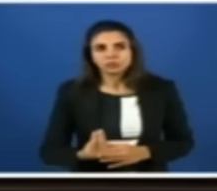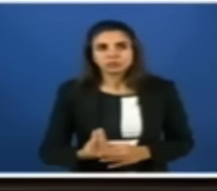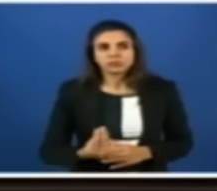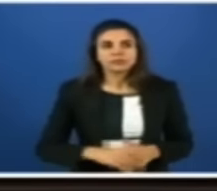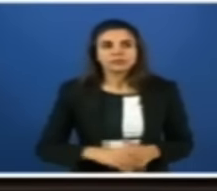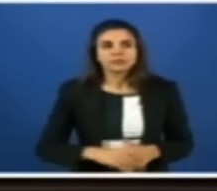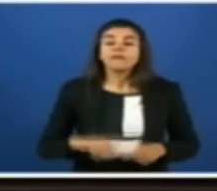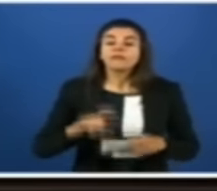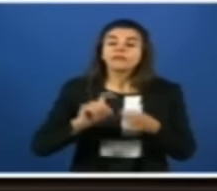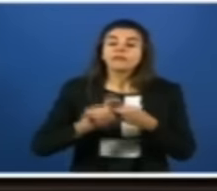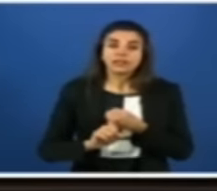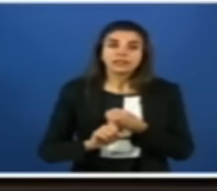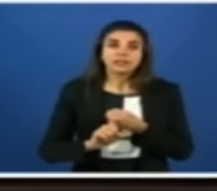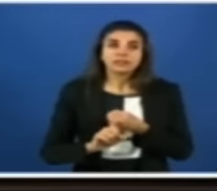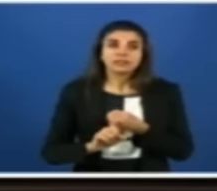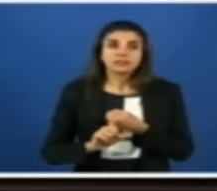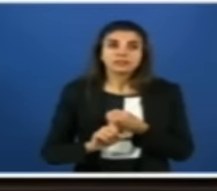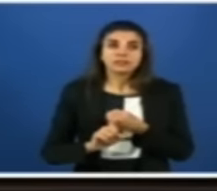Ve